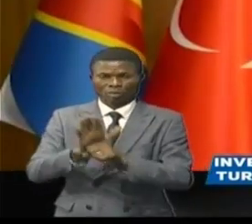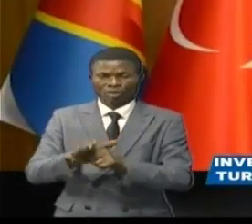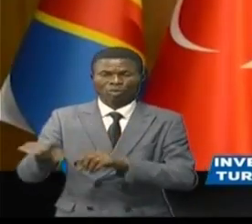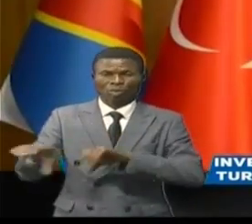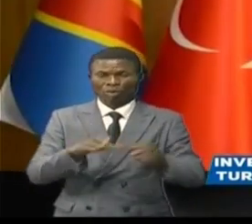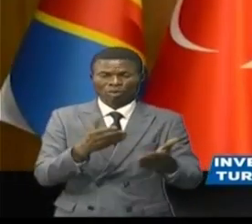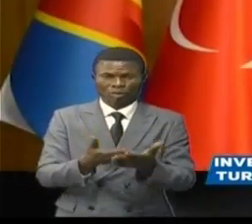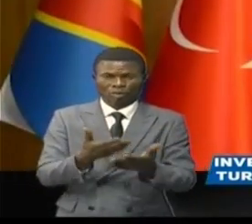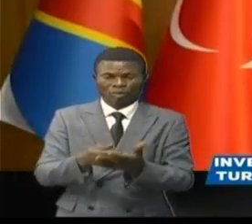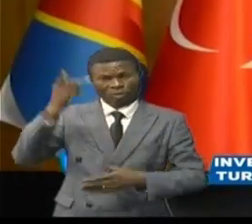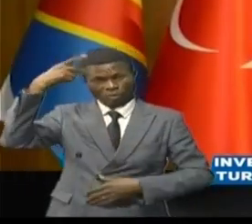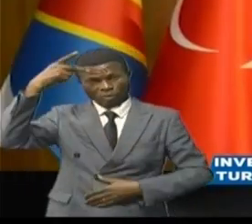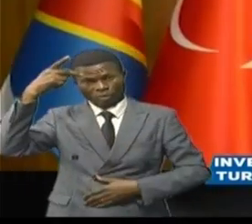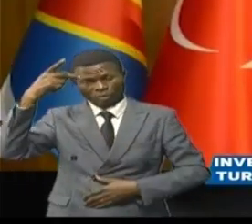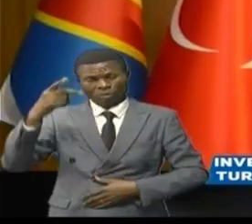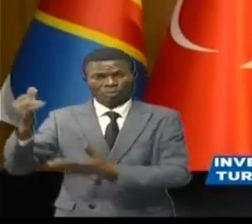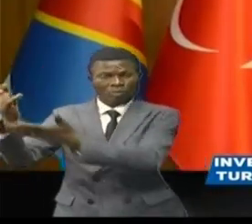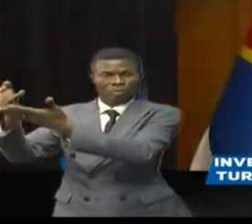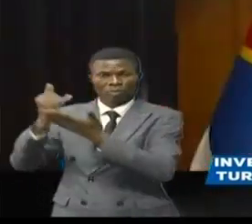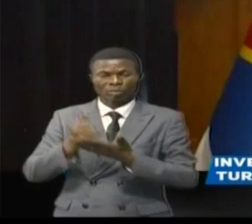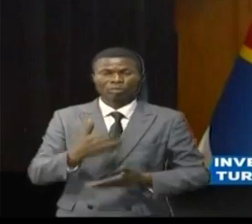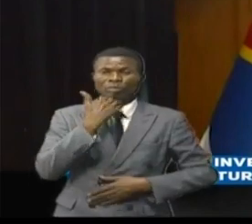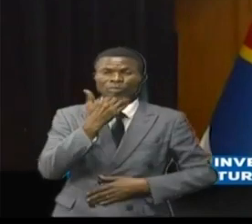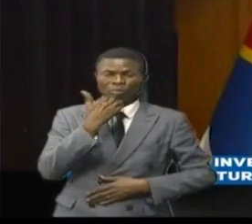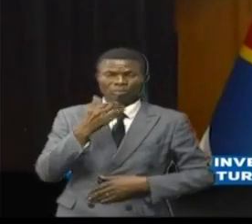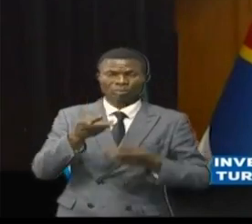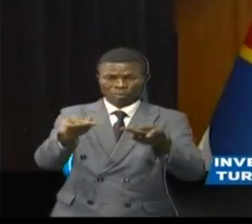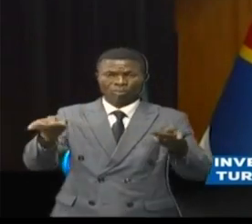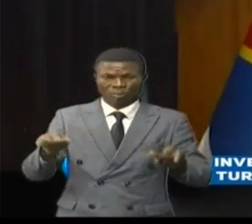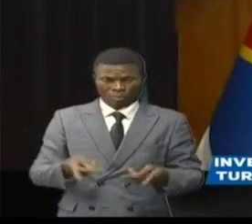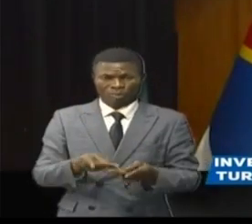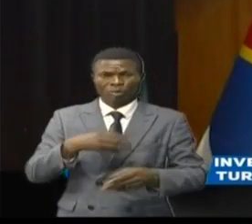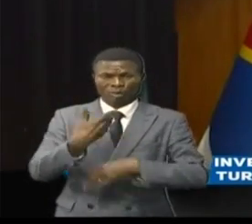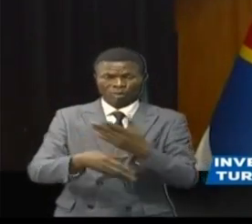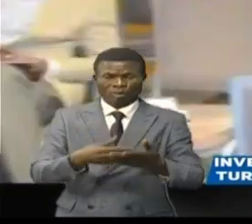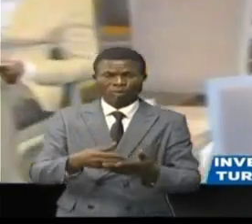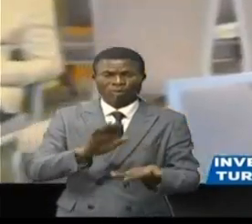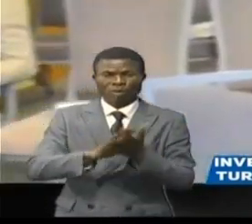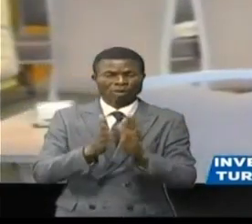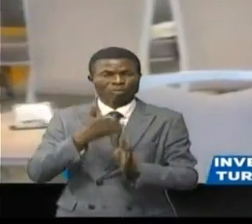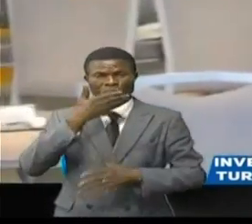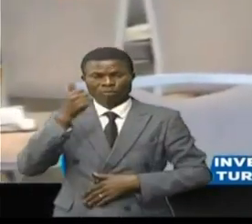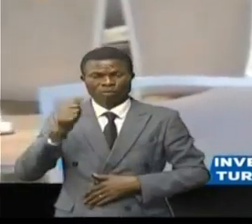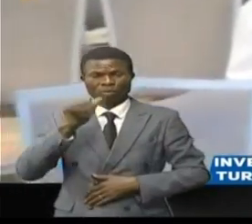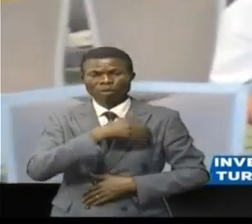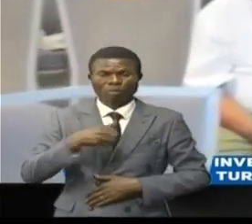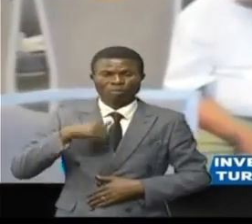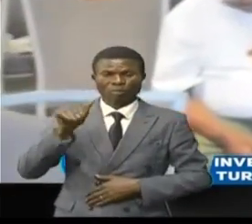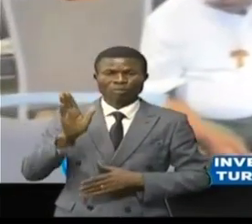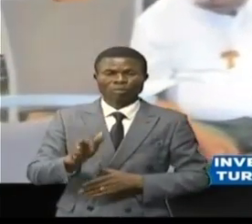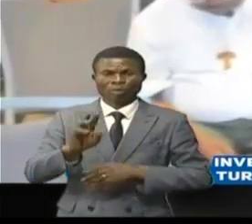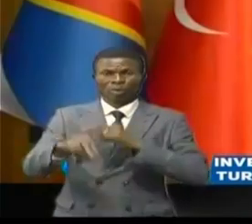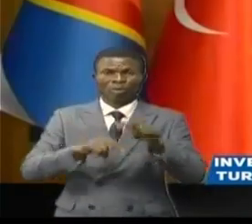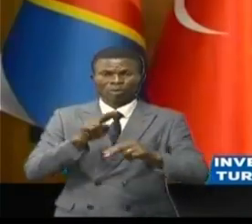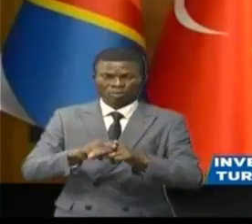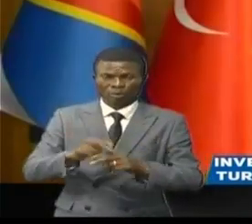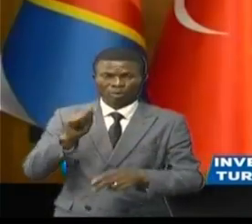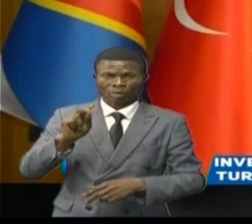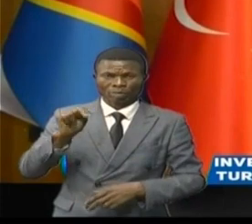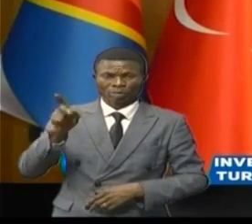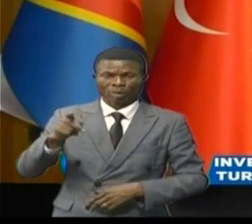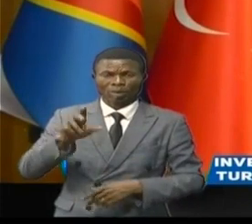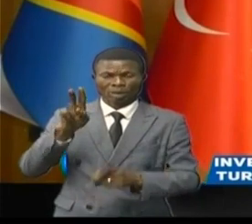secteurs, de la politique d'investissement à l'environnement des affaires qui s'améliorent. La directrice générale de la NAPI a donné des